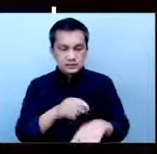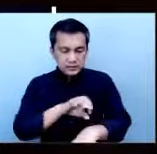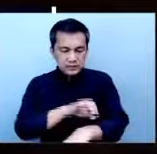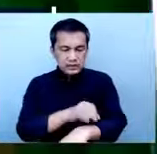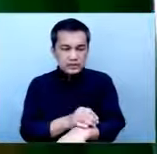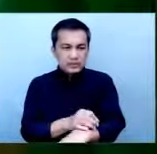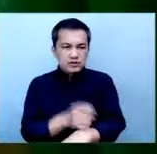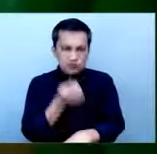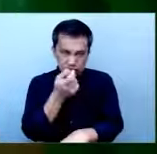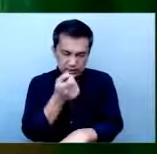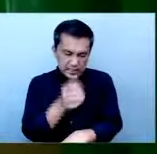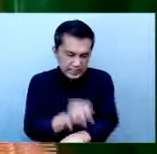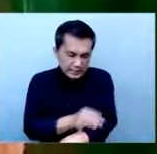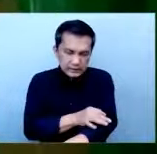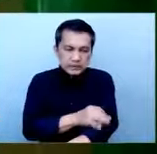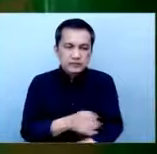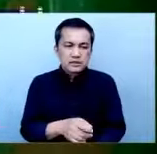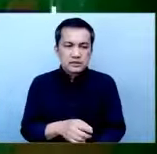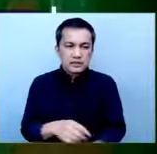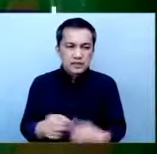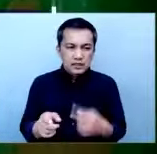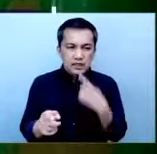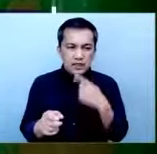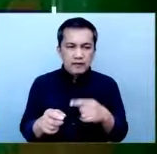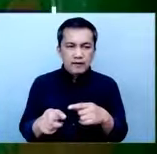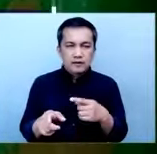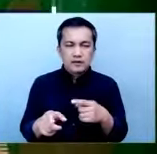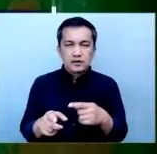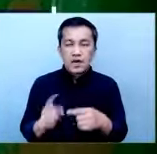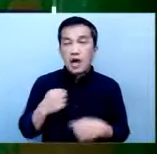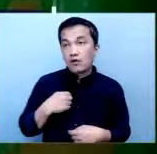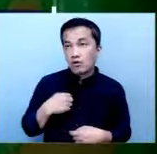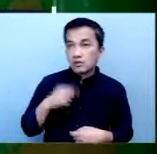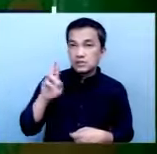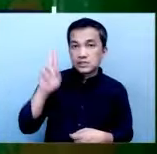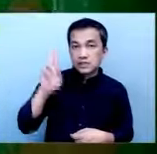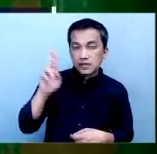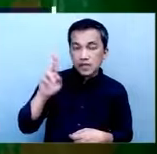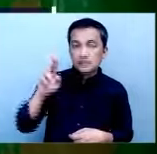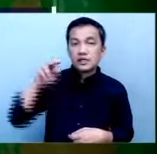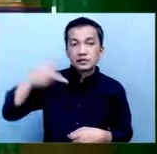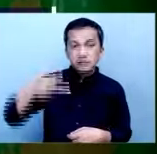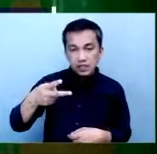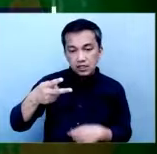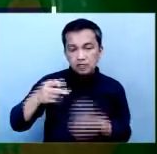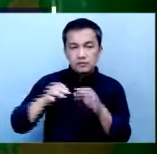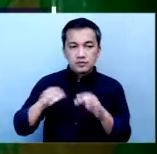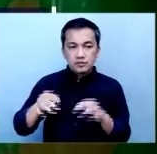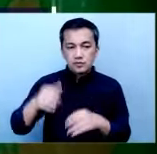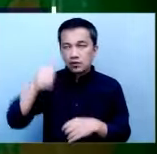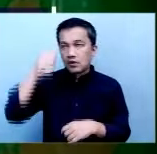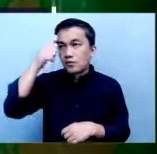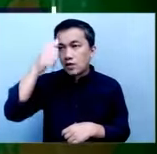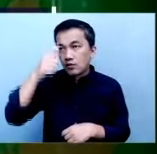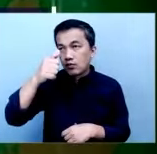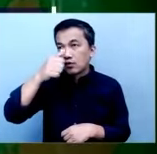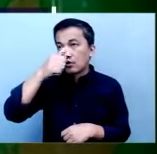ang kanyang tinamo. Nasa taas po kasi ako, nasa second floor, habang nagpapakros ng abo,